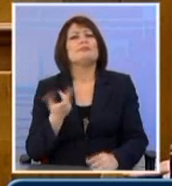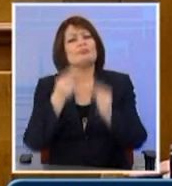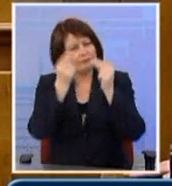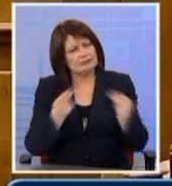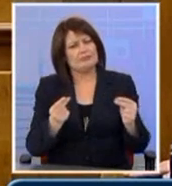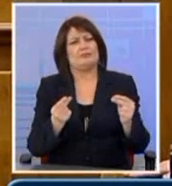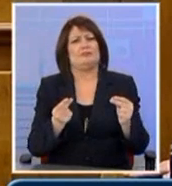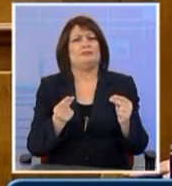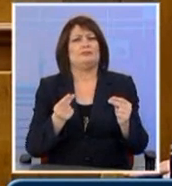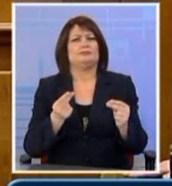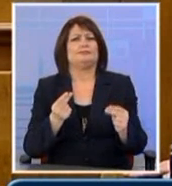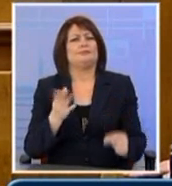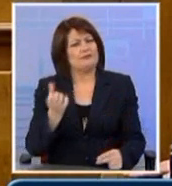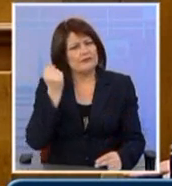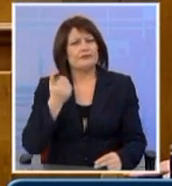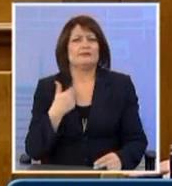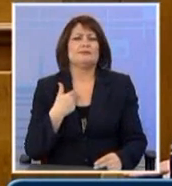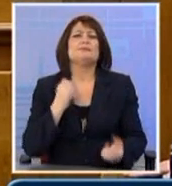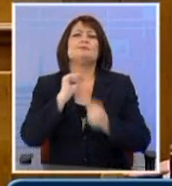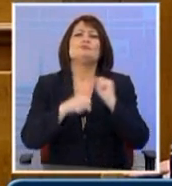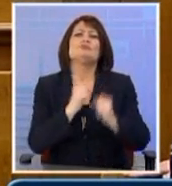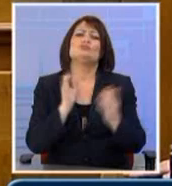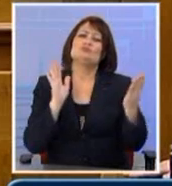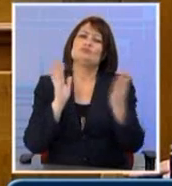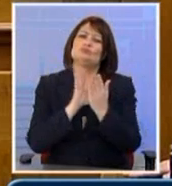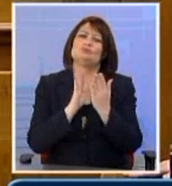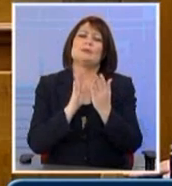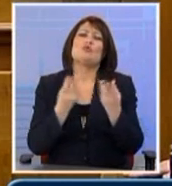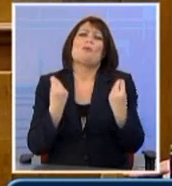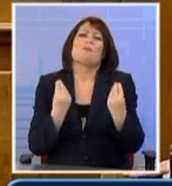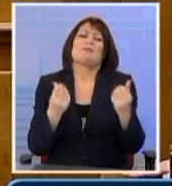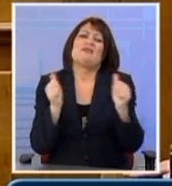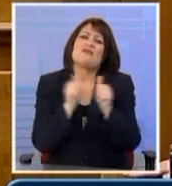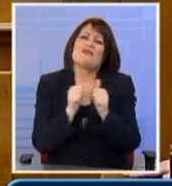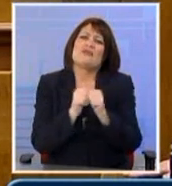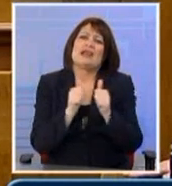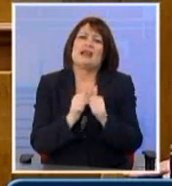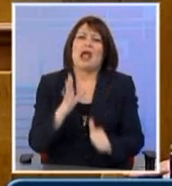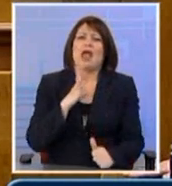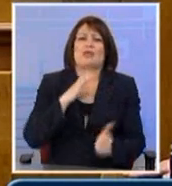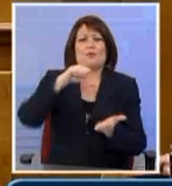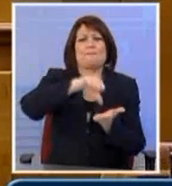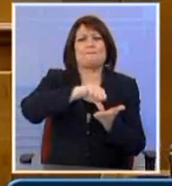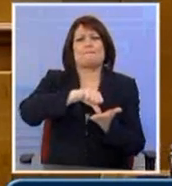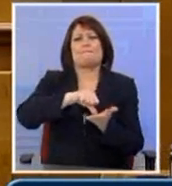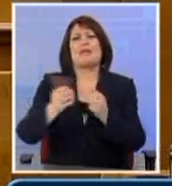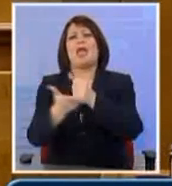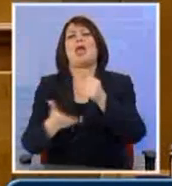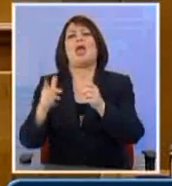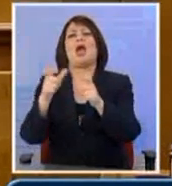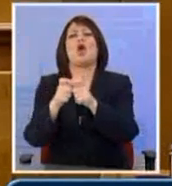λύση που προσπαθεί να αντιμετωπίσει φιλικά και τον κάτοικο της πόλης και τον κάτοικο της